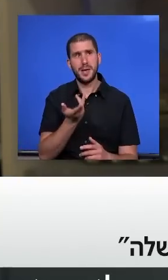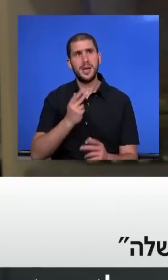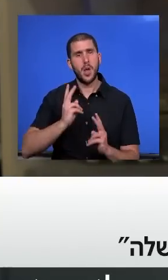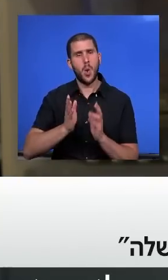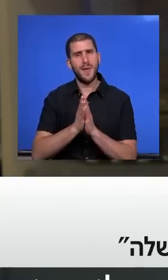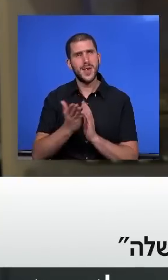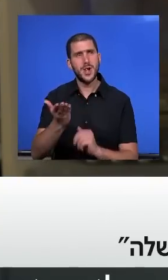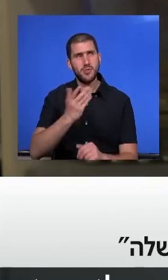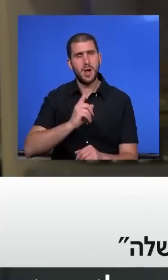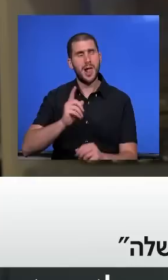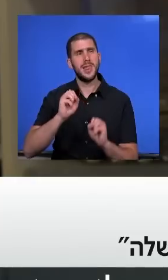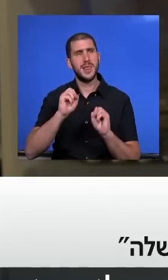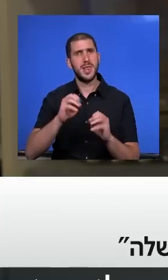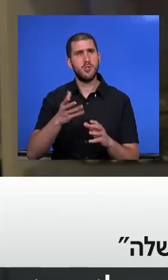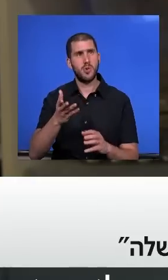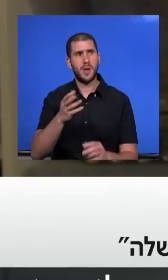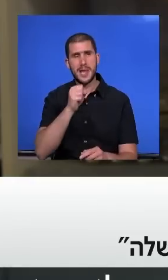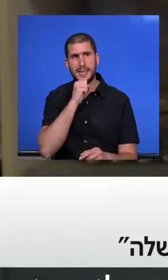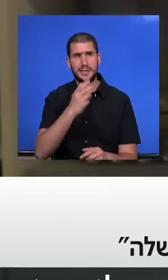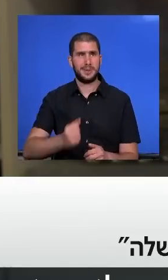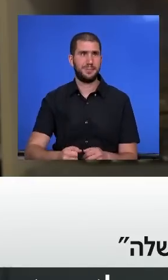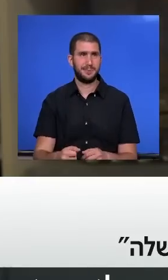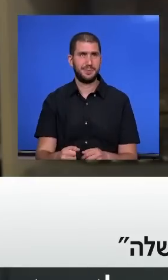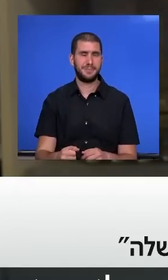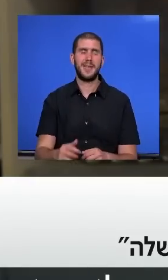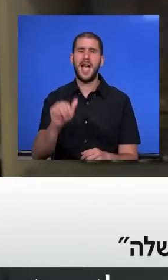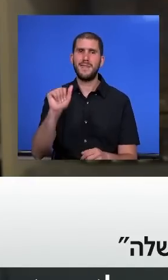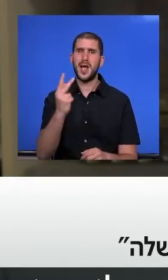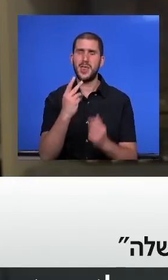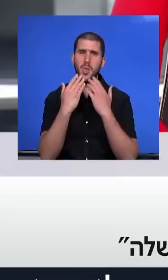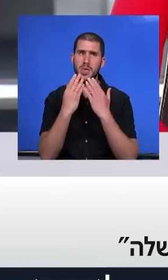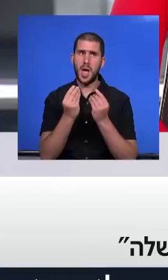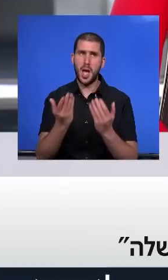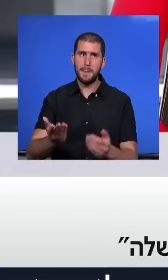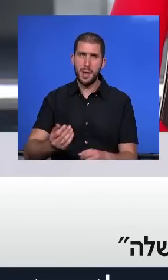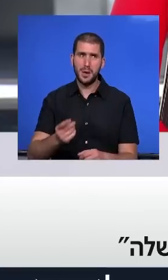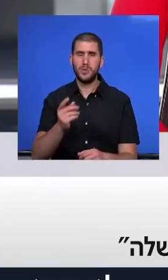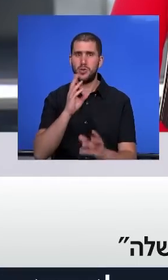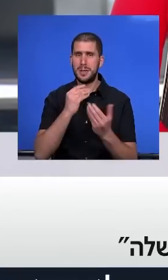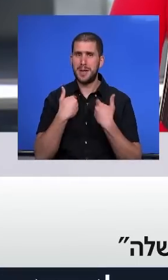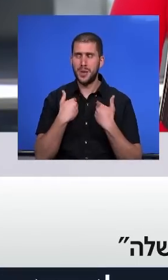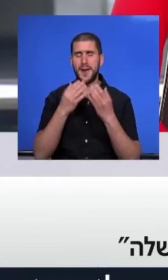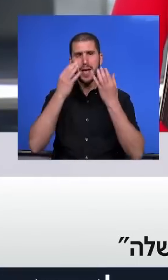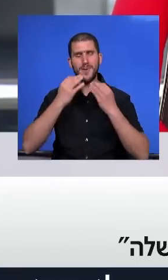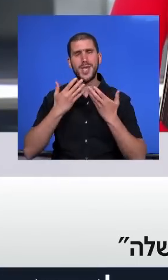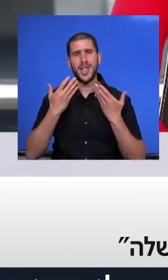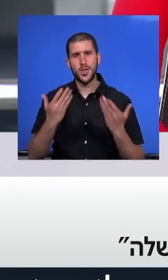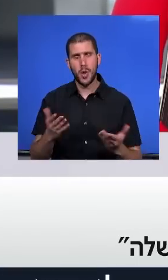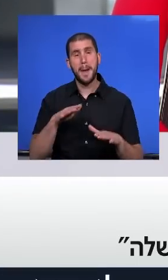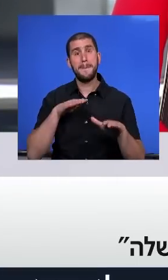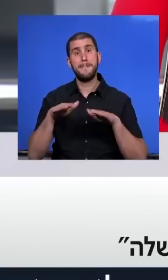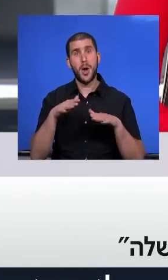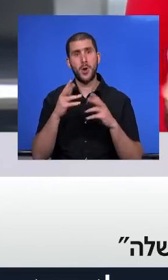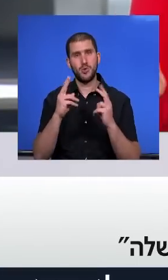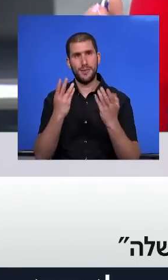מהם, אל תשליחוני לעת זקנה. אביגדור קהלני, תודה רבה שדיברת איתנו, הרבה כבוד. ברכות שוב. תודה,